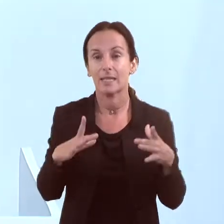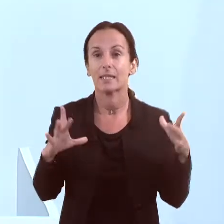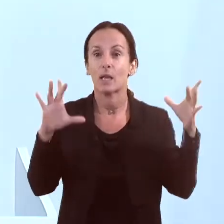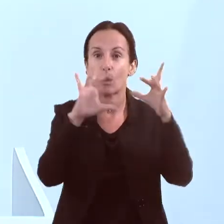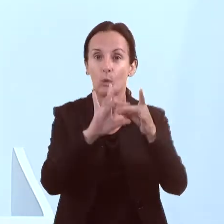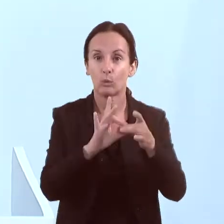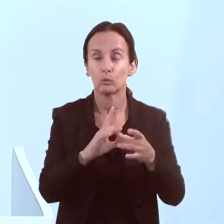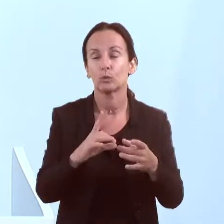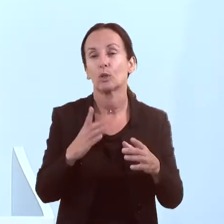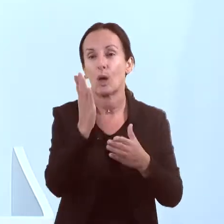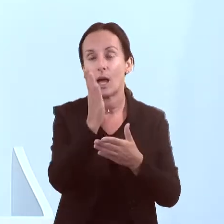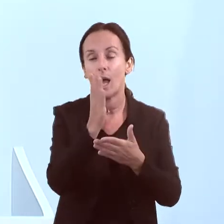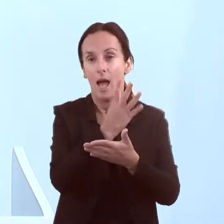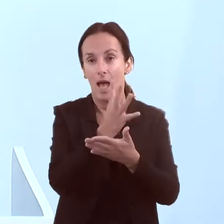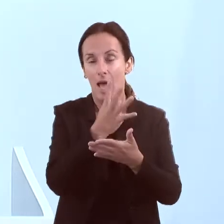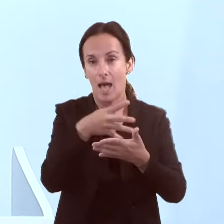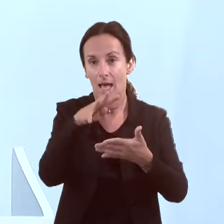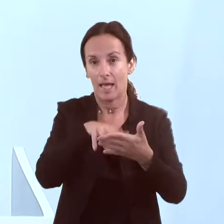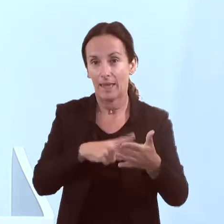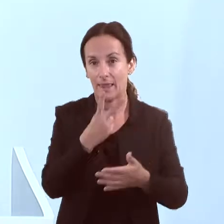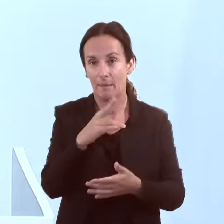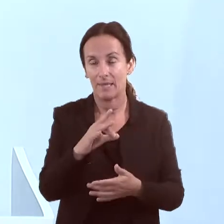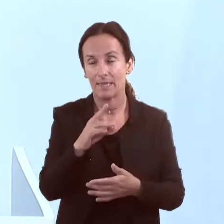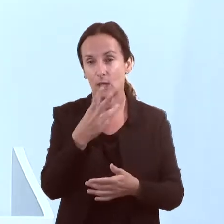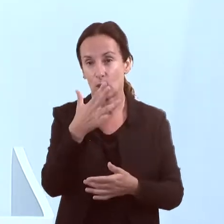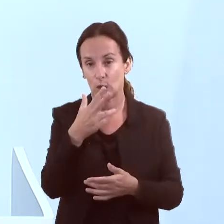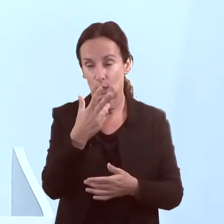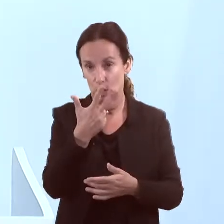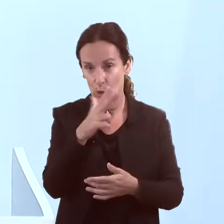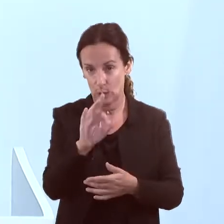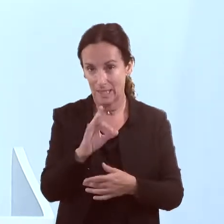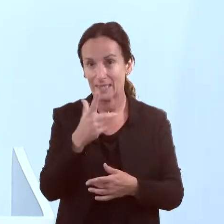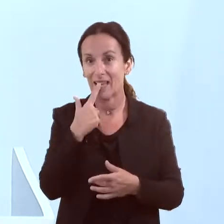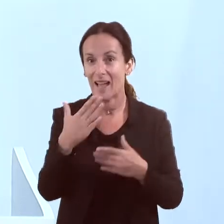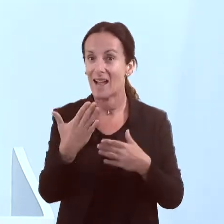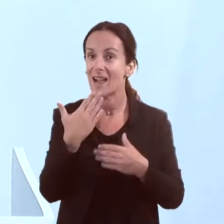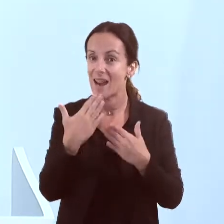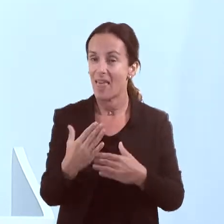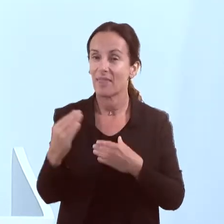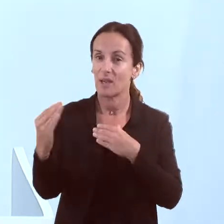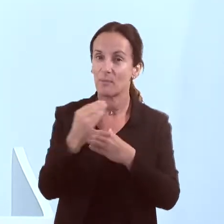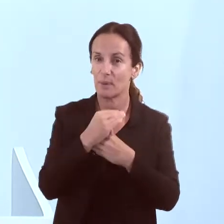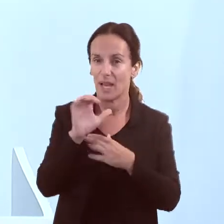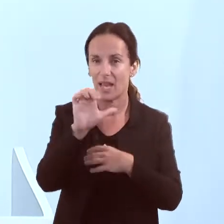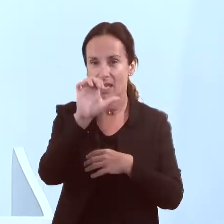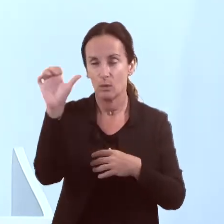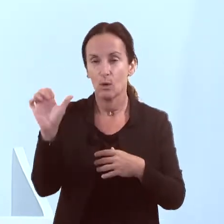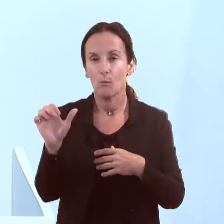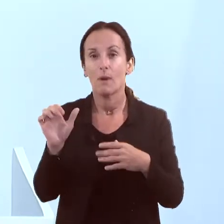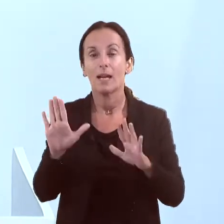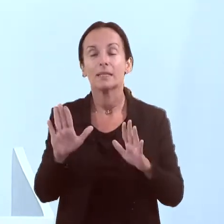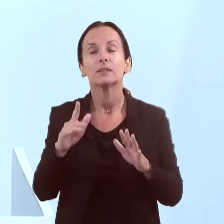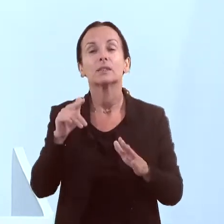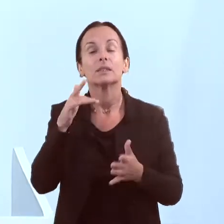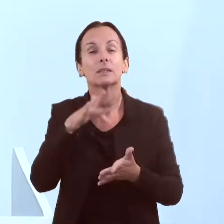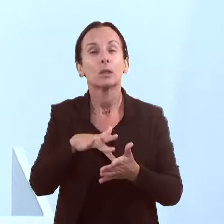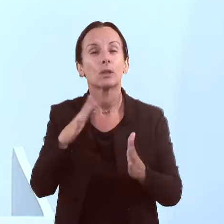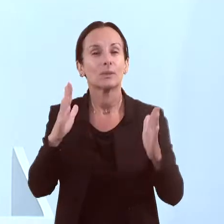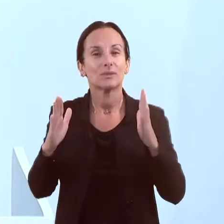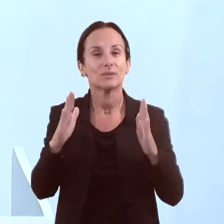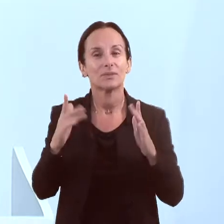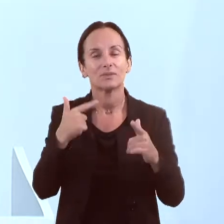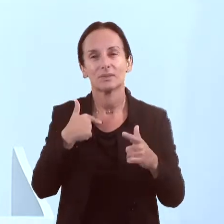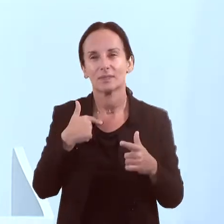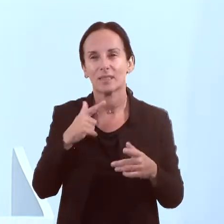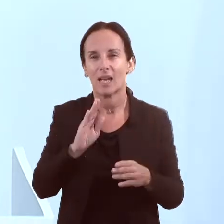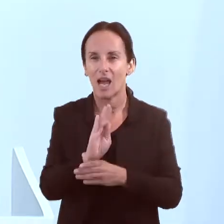2030, finançat amb fons europeus, i és el moment de transformar els recursos d'atenció residencial en clau de drets. Unitats